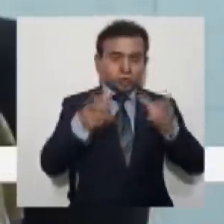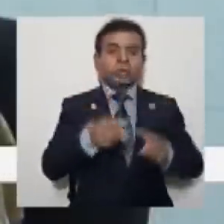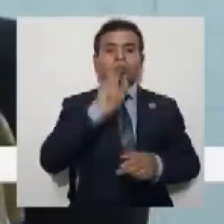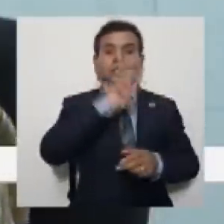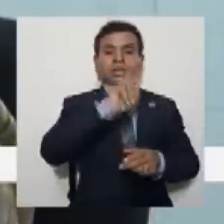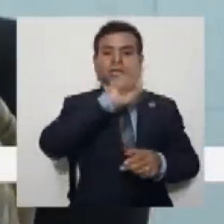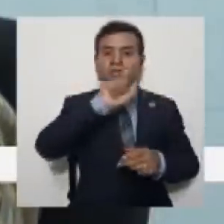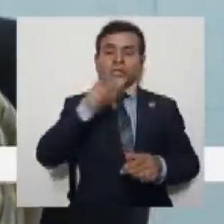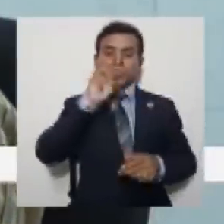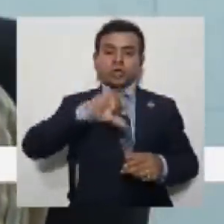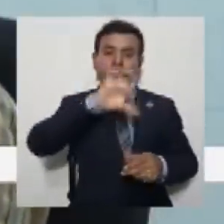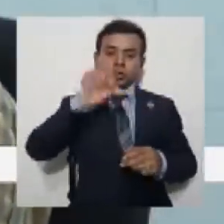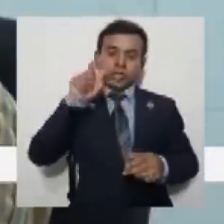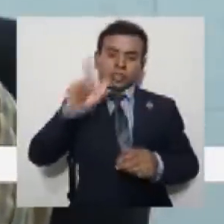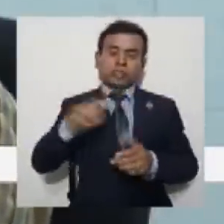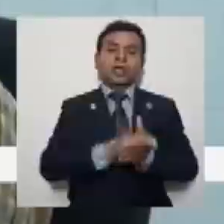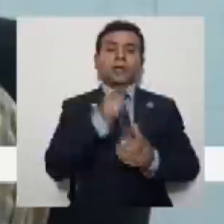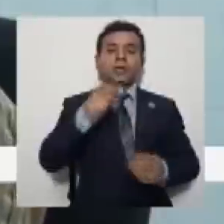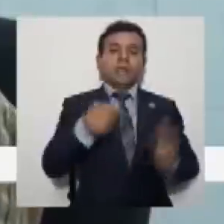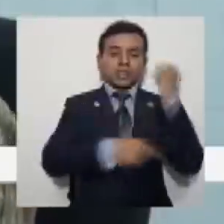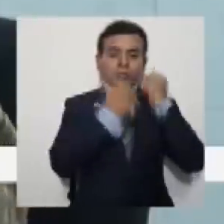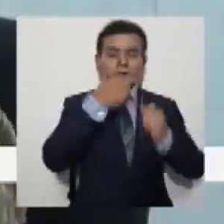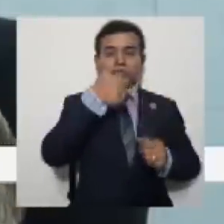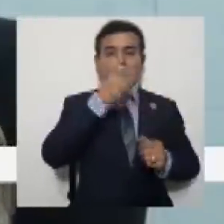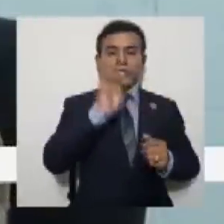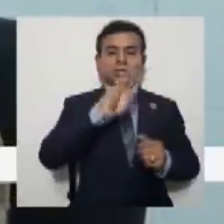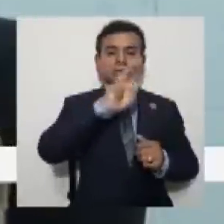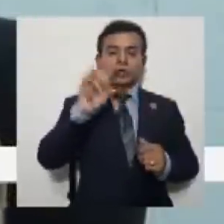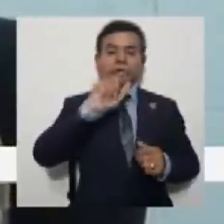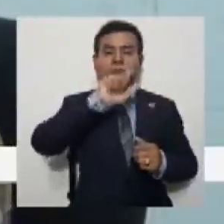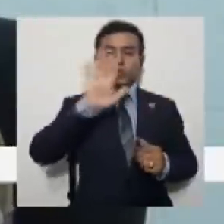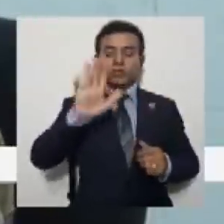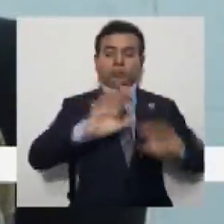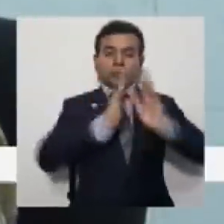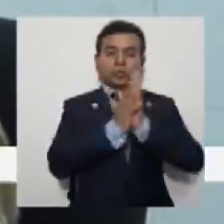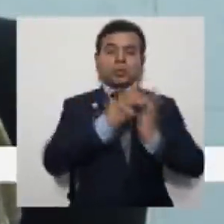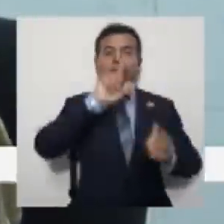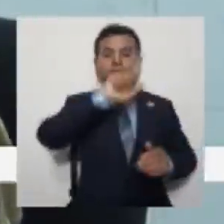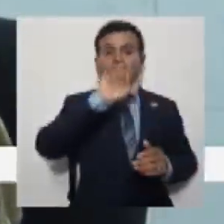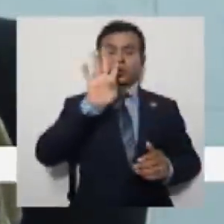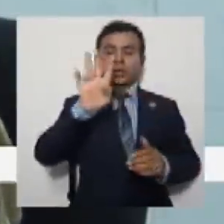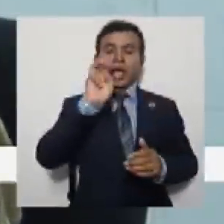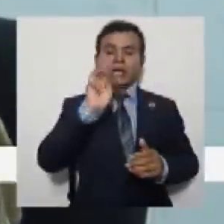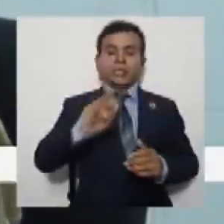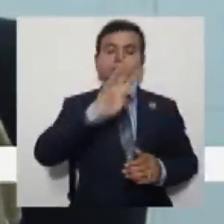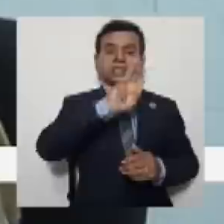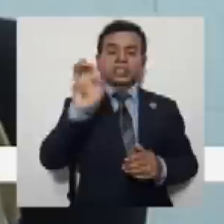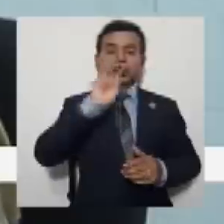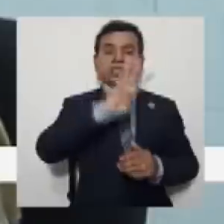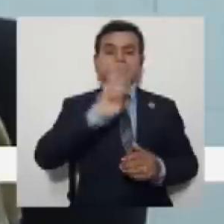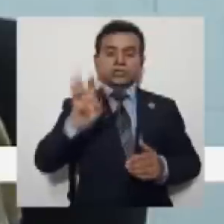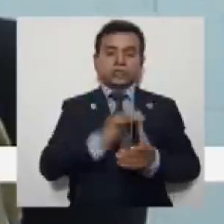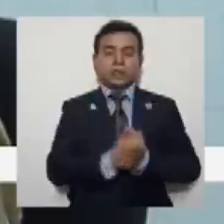মোট 84,333 জন। আমাদের সারা দেশে 64 জেলার সকল উপজেলা ও জেলা